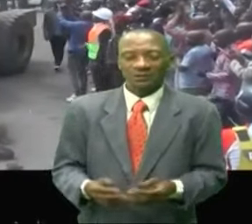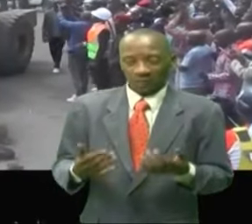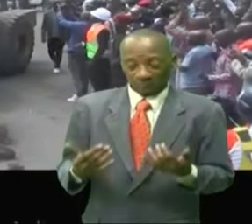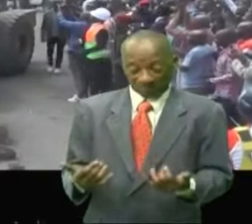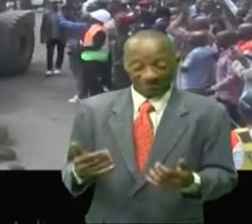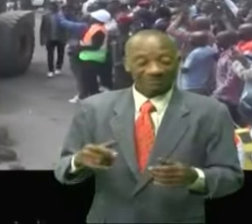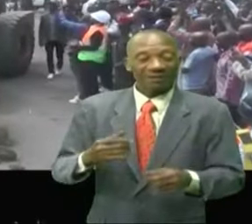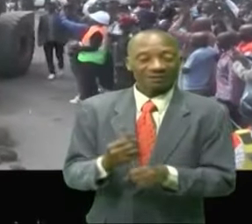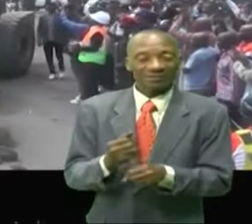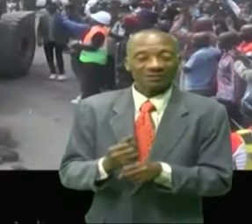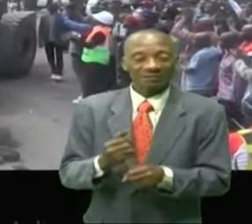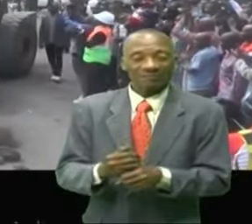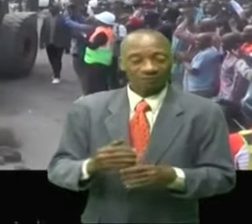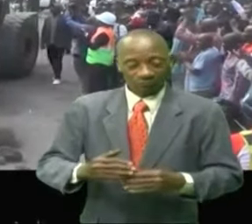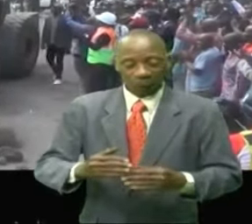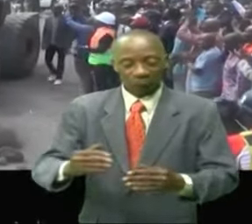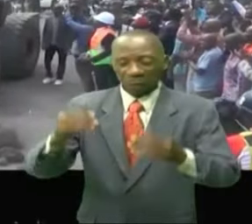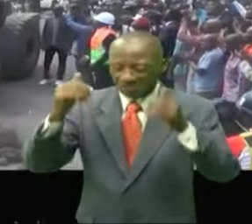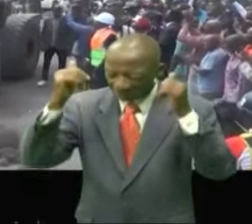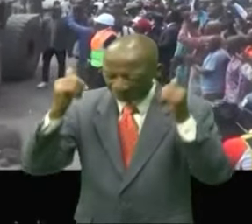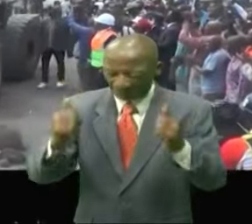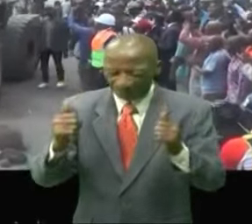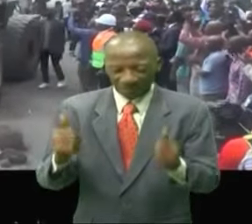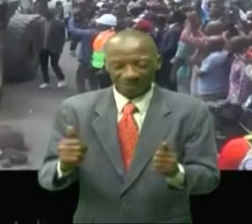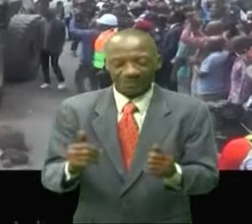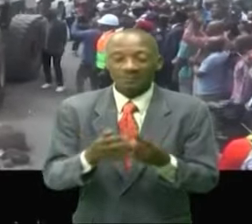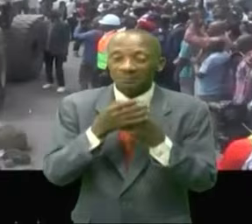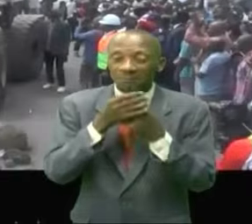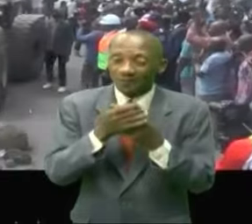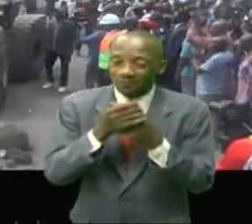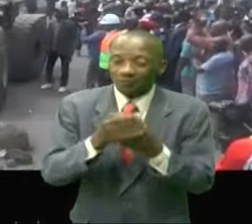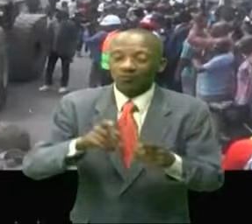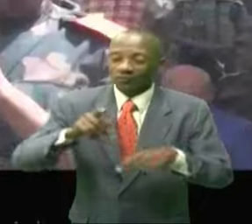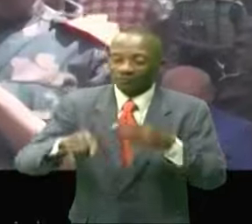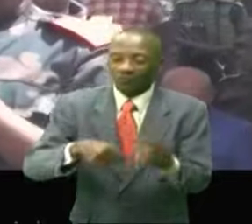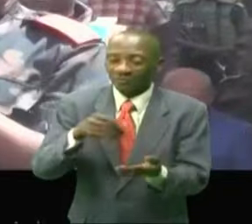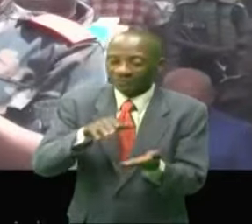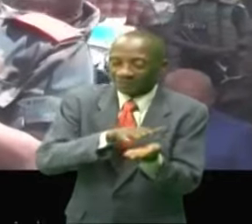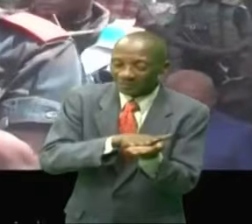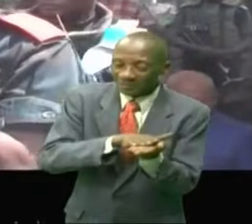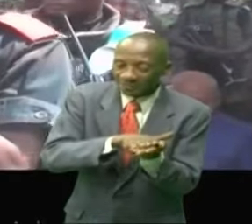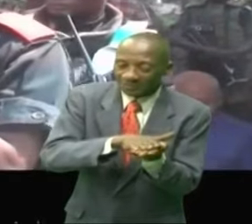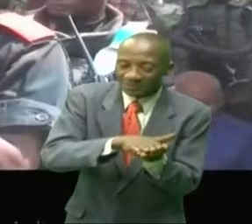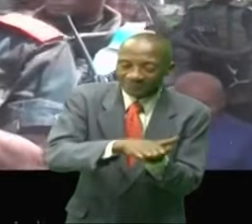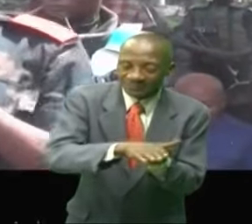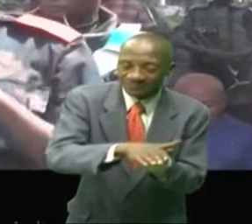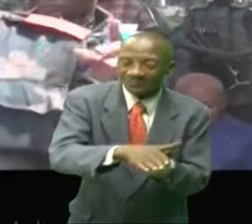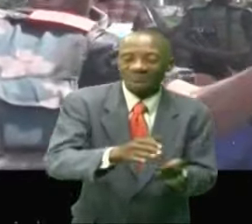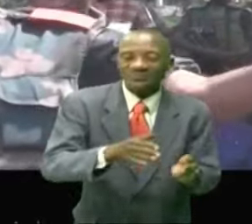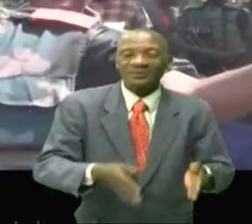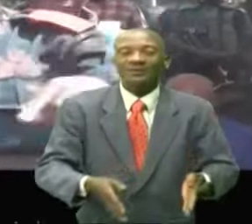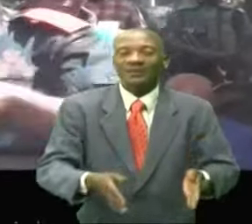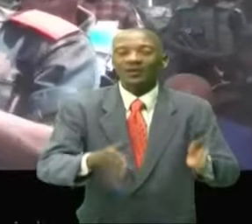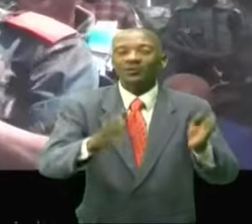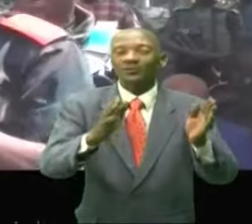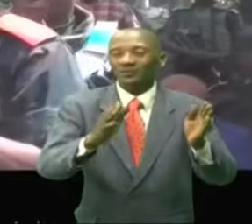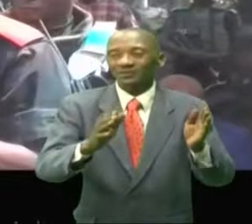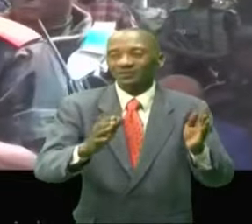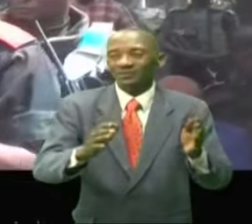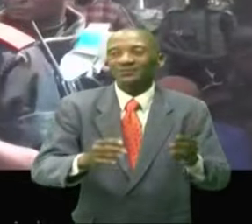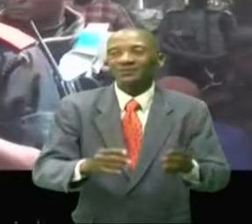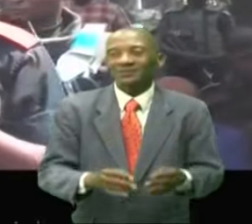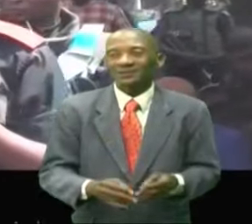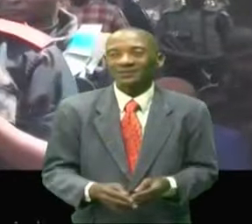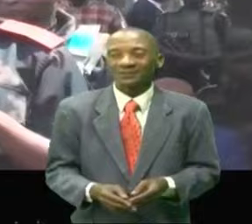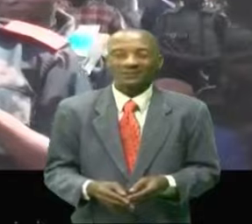ce lundi 9 octobre 2023 au lancement des travaux de réhabilitation. L'état de siège rime avec le développement, a indiqué